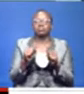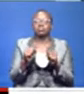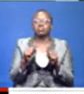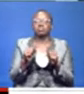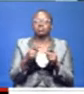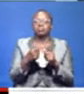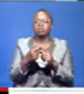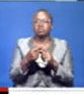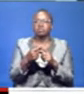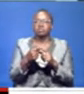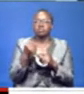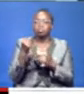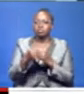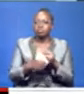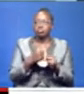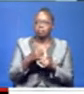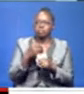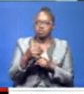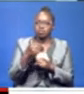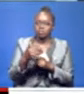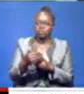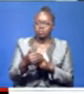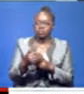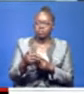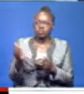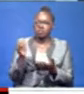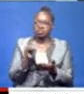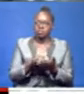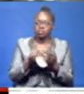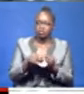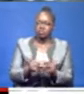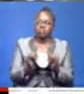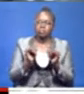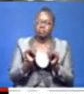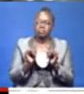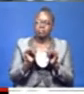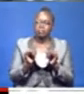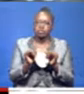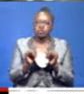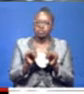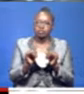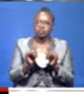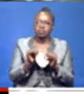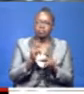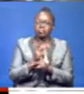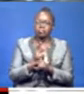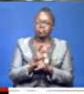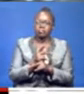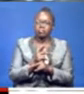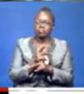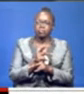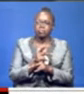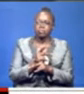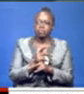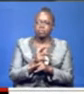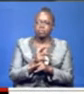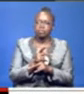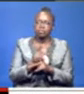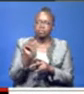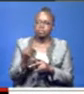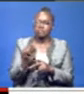miaka 5 au 10 watafanya tena jaribio la mbegu zilizohifadhiwa ili kuhakikisha kila sehemu